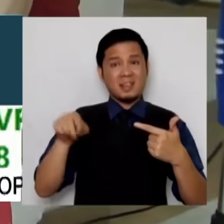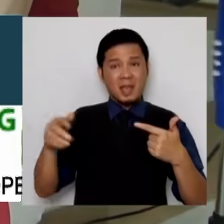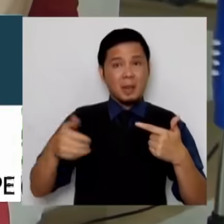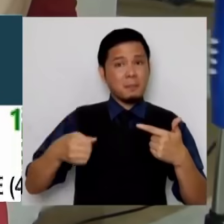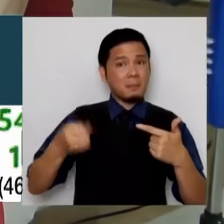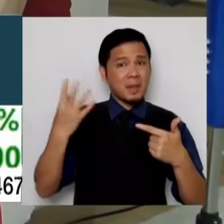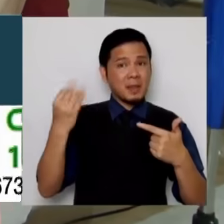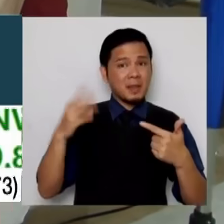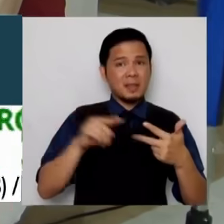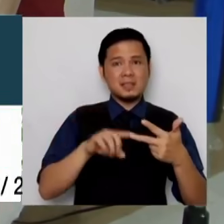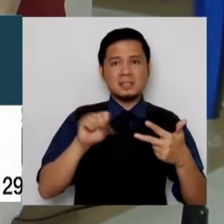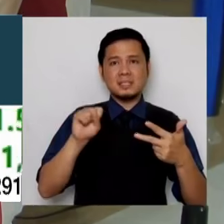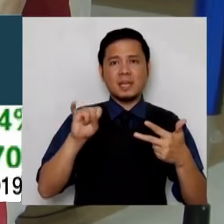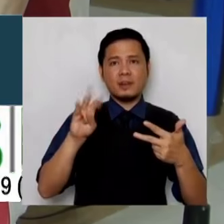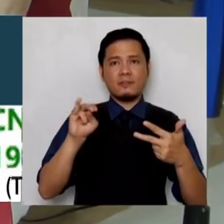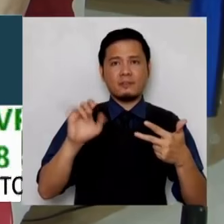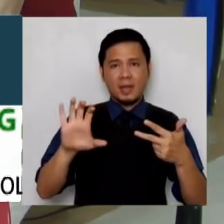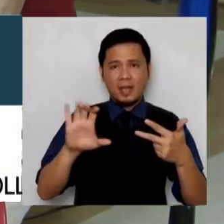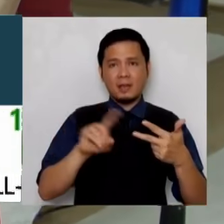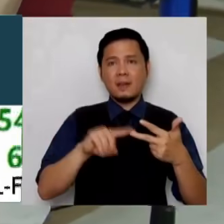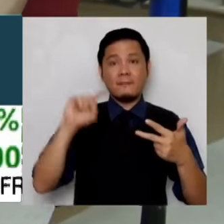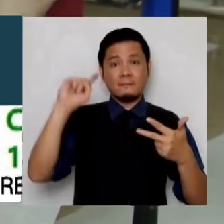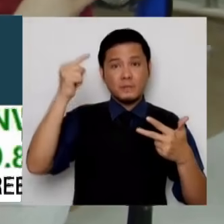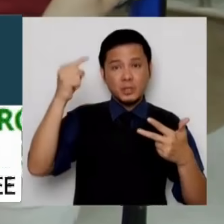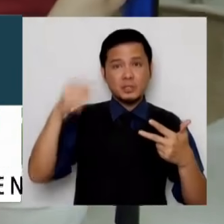Sinovac, which is first dose